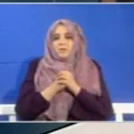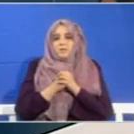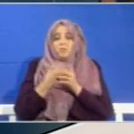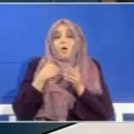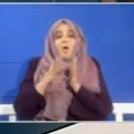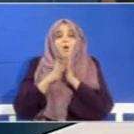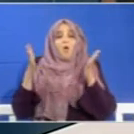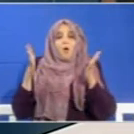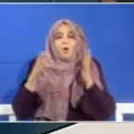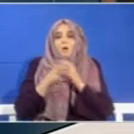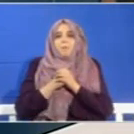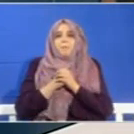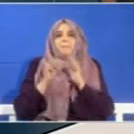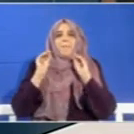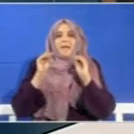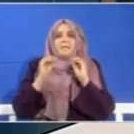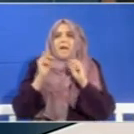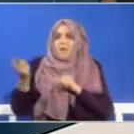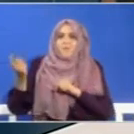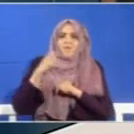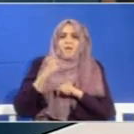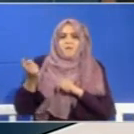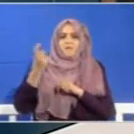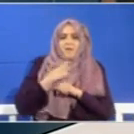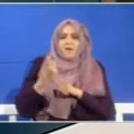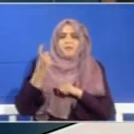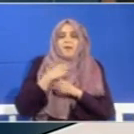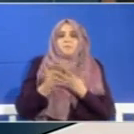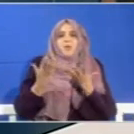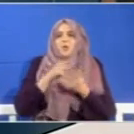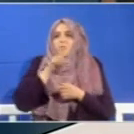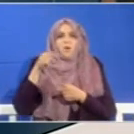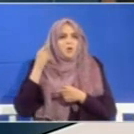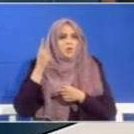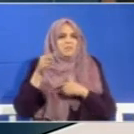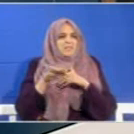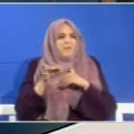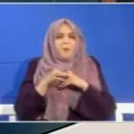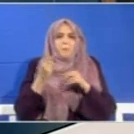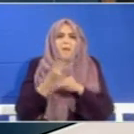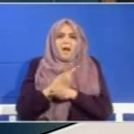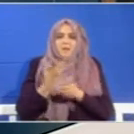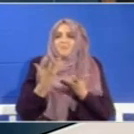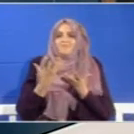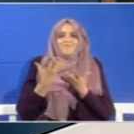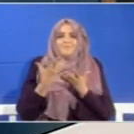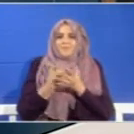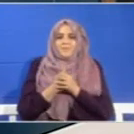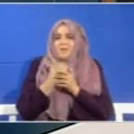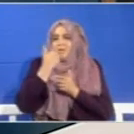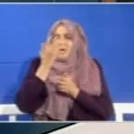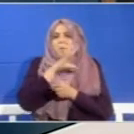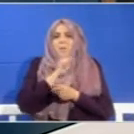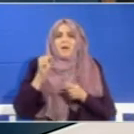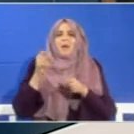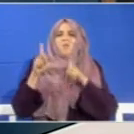في السونتريفي، كل خطره تجي دير لي مشاكل وانا عندي سمعه نقيه. تيقول لك الزوجه تاعها عندك تجي دير لها كشفه، دايت لي 100 مليون، دايت